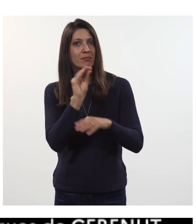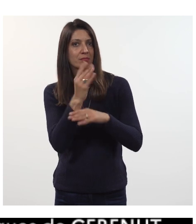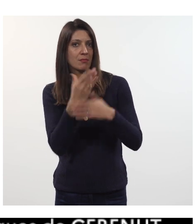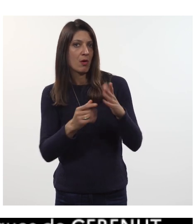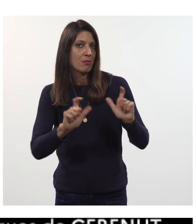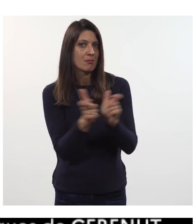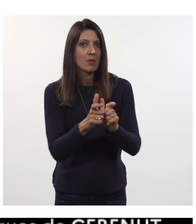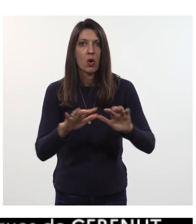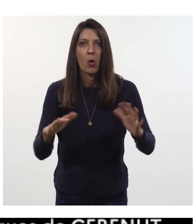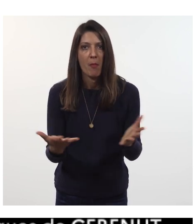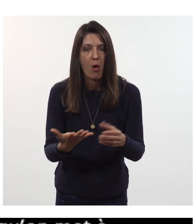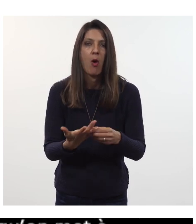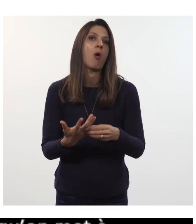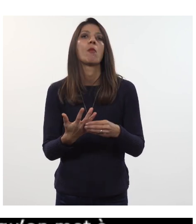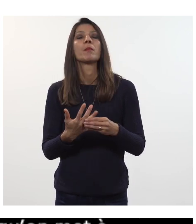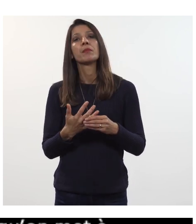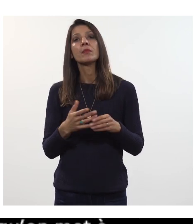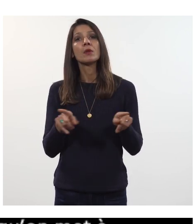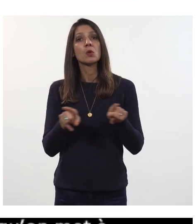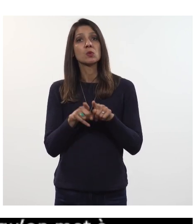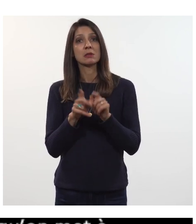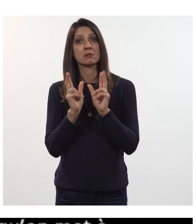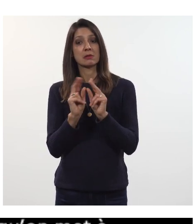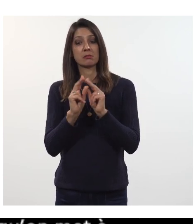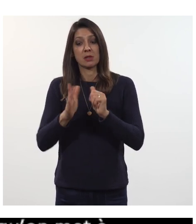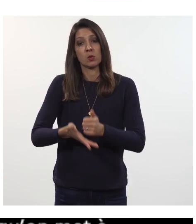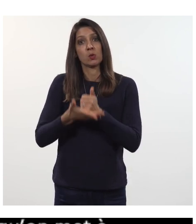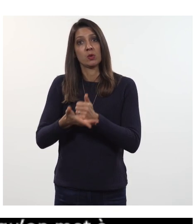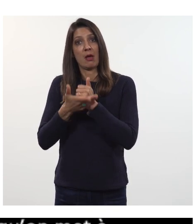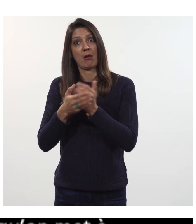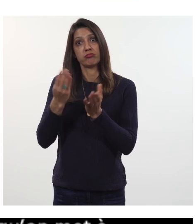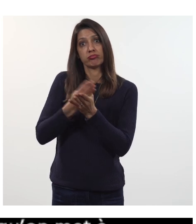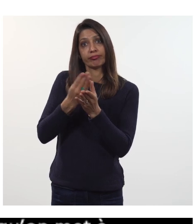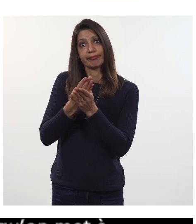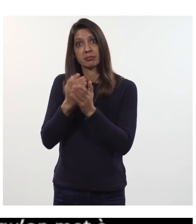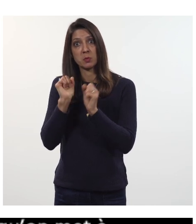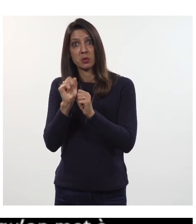particulier de la dénutrition et différents supports qu'on peut vous mettre à disposition.